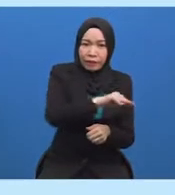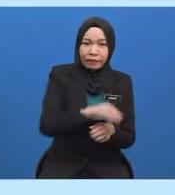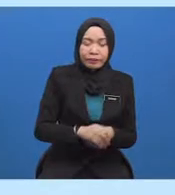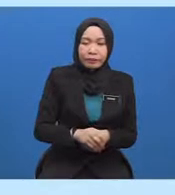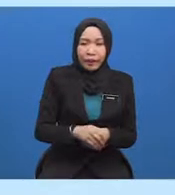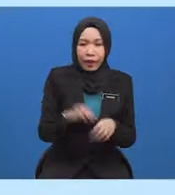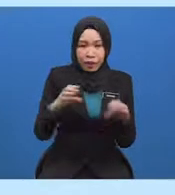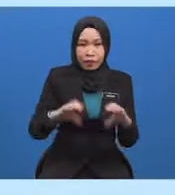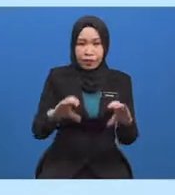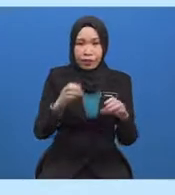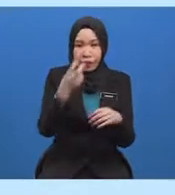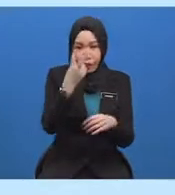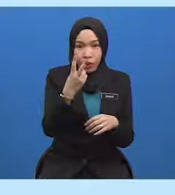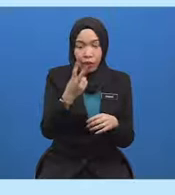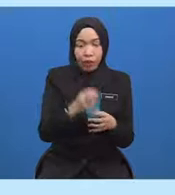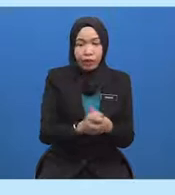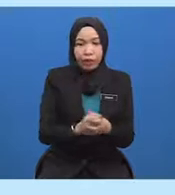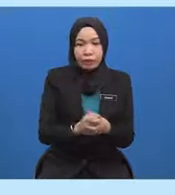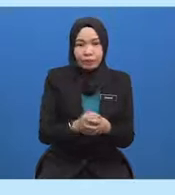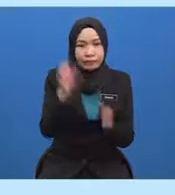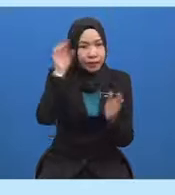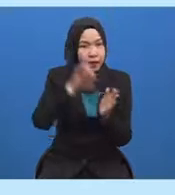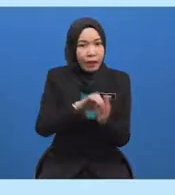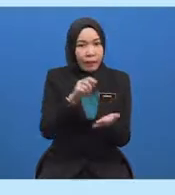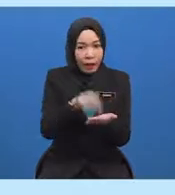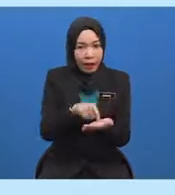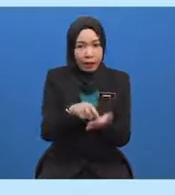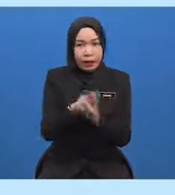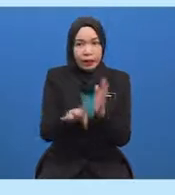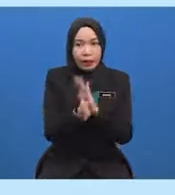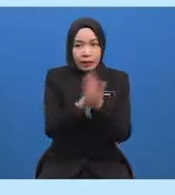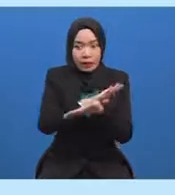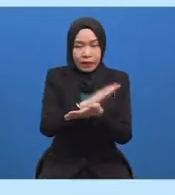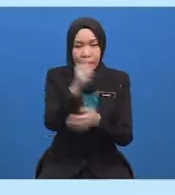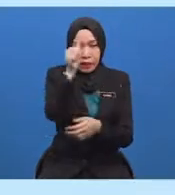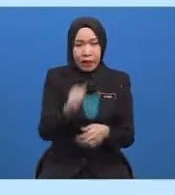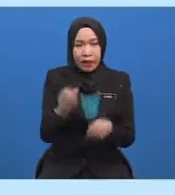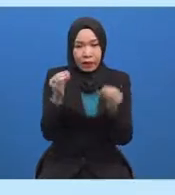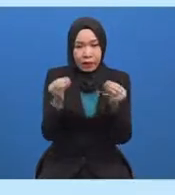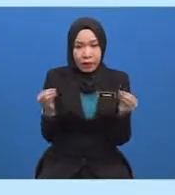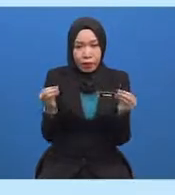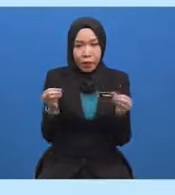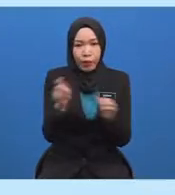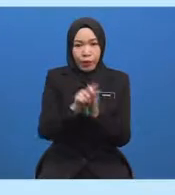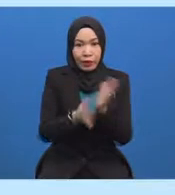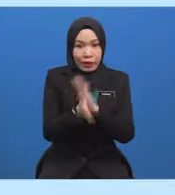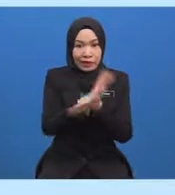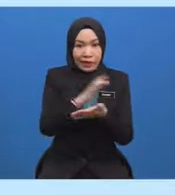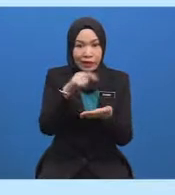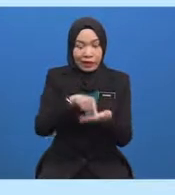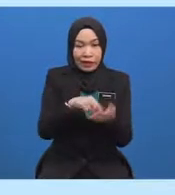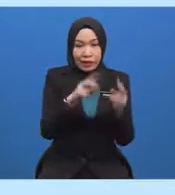ini I Ketut kejadian aliran lumpur telah berlaku di sebuah perkampungan